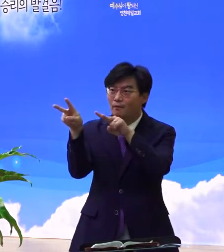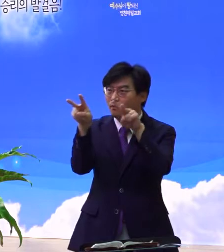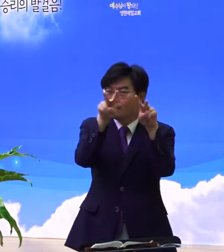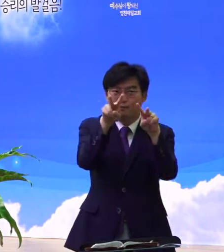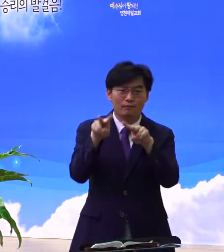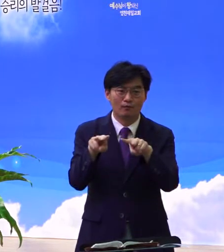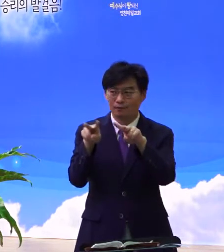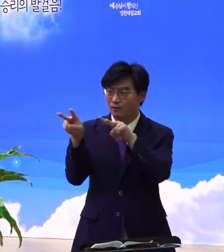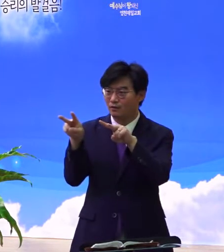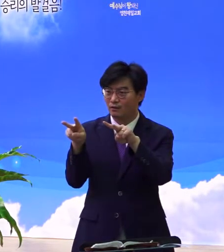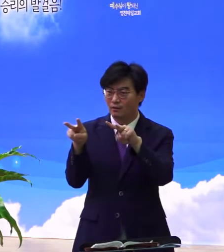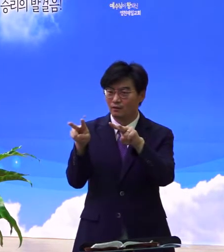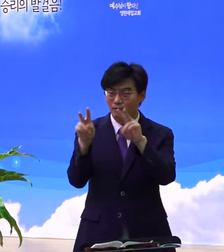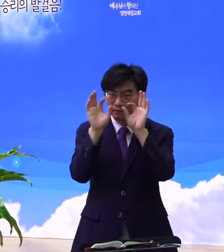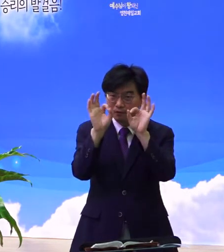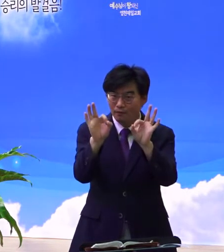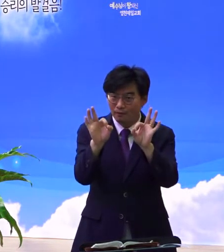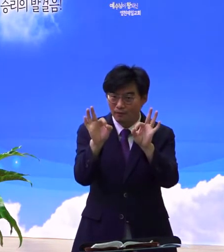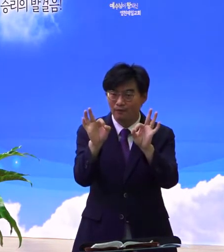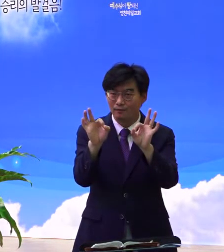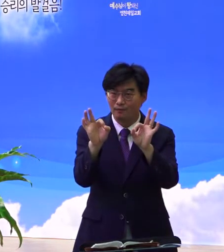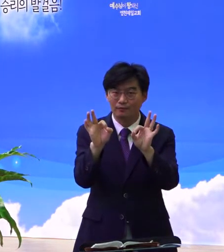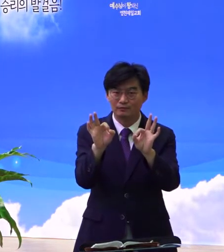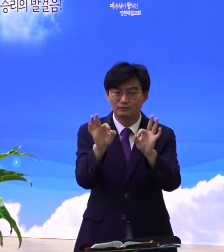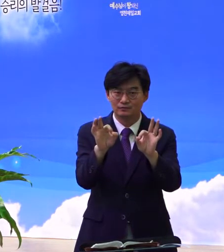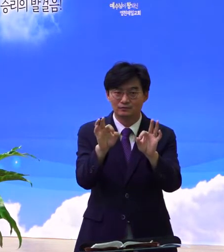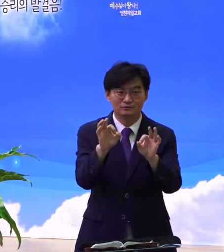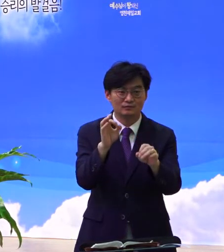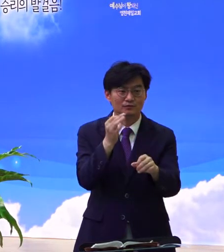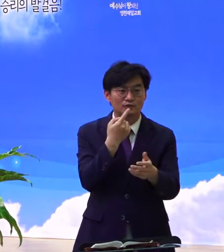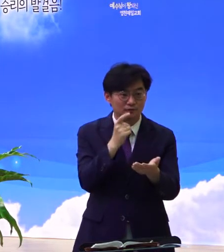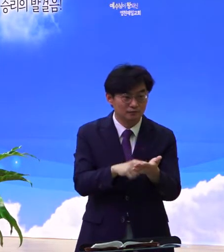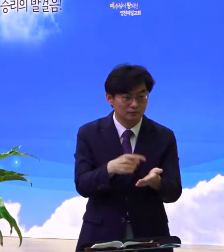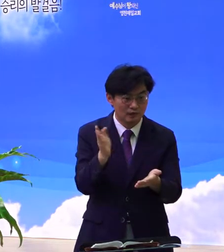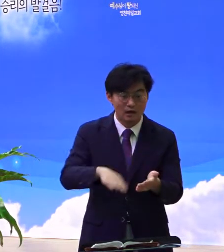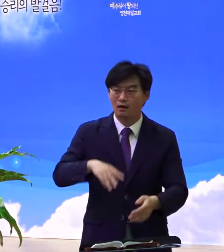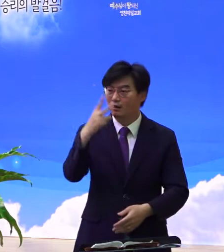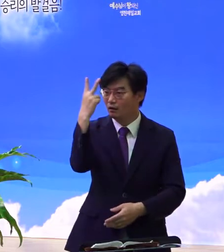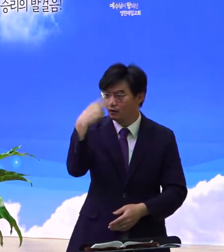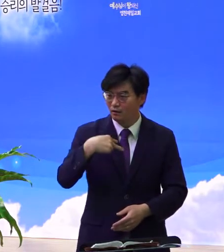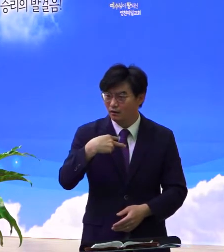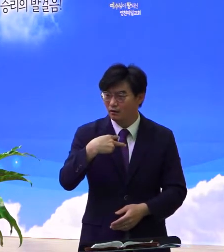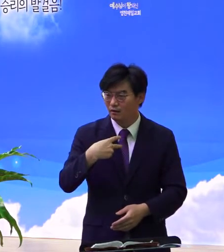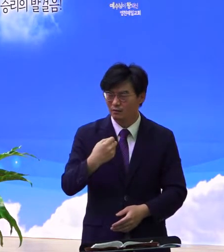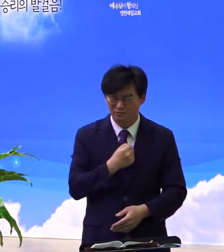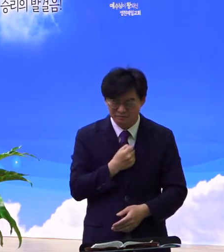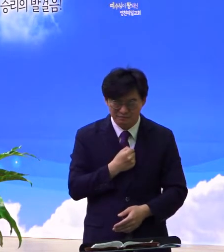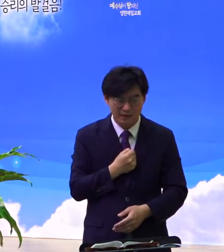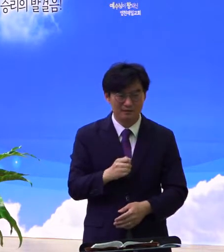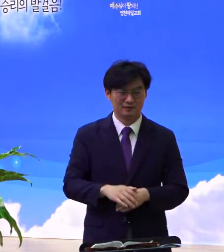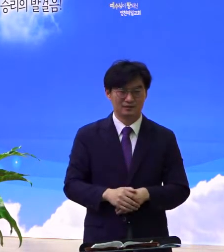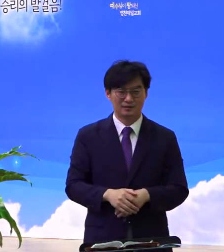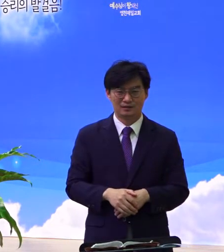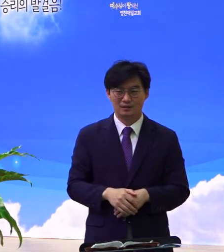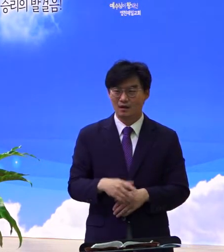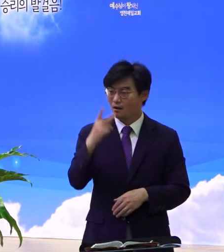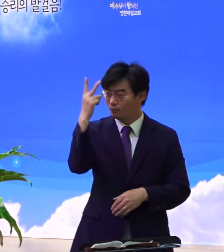육안이 어두우면 얼마나 불편한지 모릅니다. 경험해 본 분들만 아실 겁니다. 아마 여기 눈이 좋으신